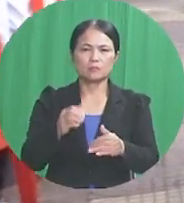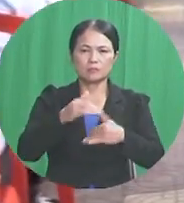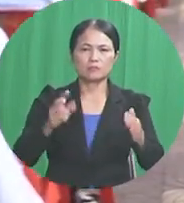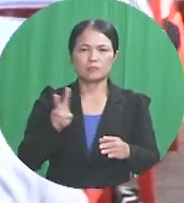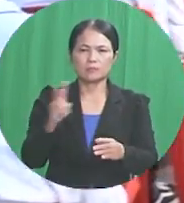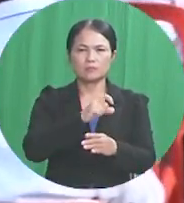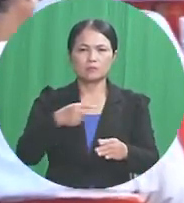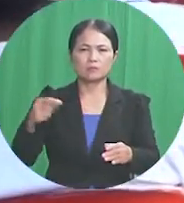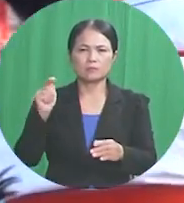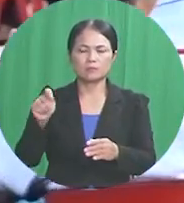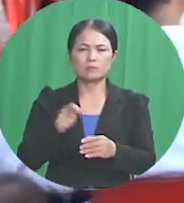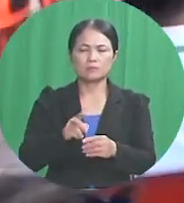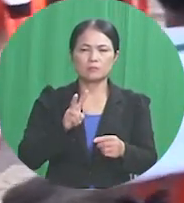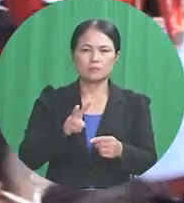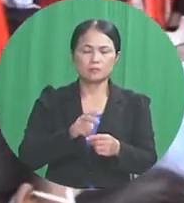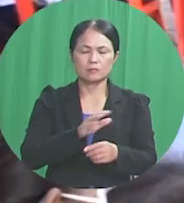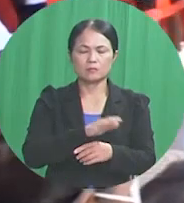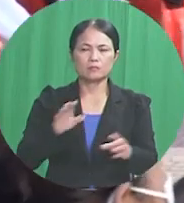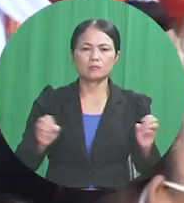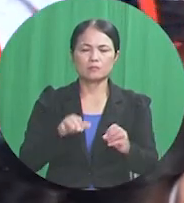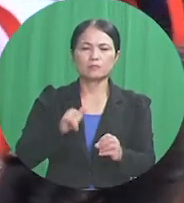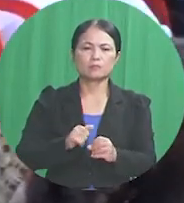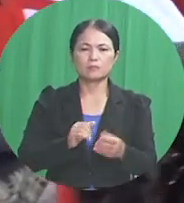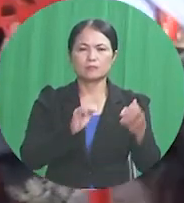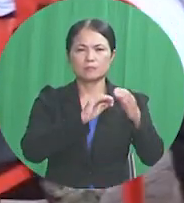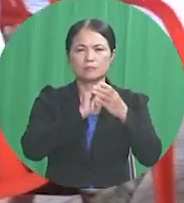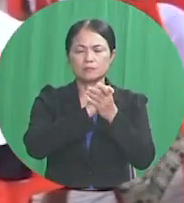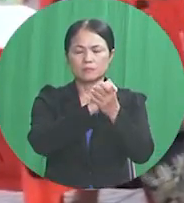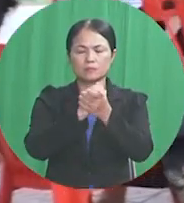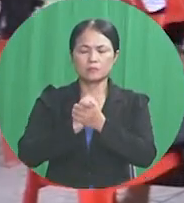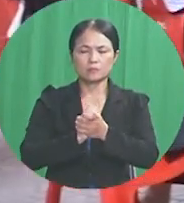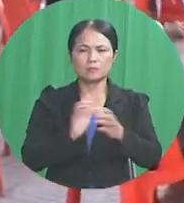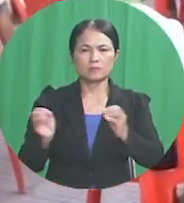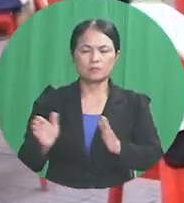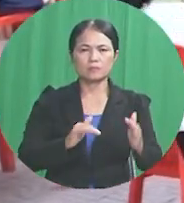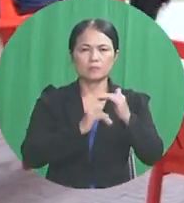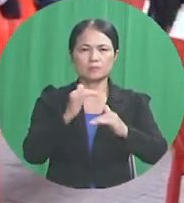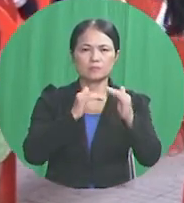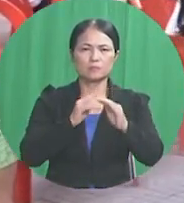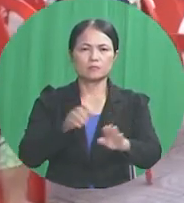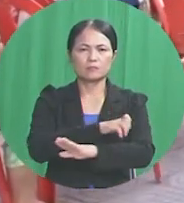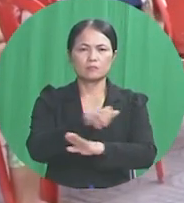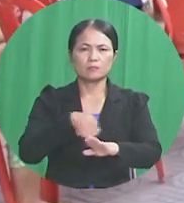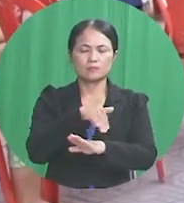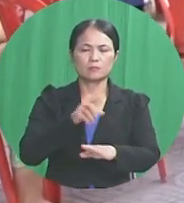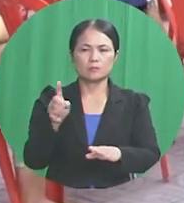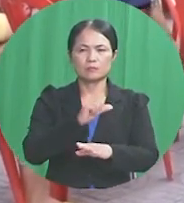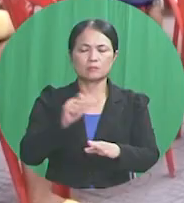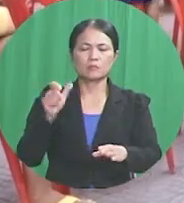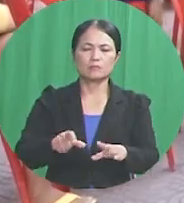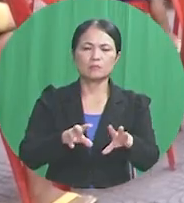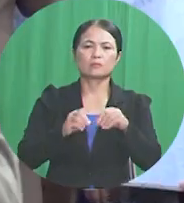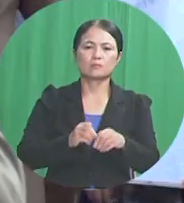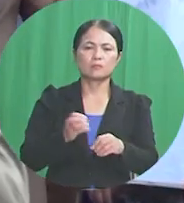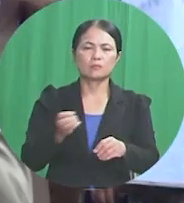ปีเรียนเรียนตีปีกมาในสหกรมในสำนองมันเรียบร้อยสังกัดจังเรเลือจำนวนมือรอยเนี้ยตัวตั